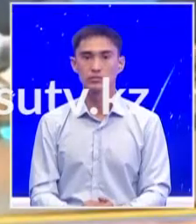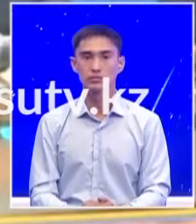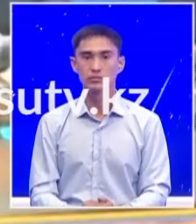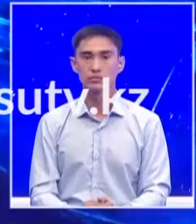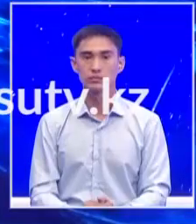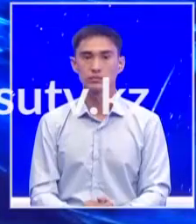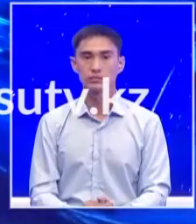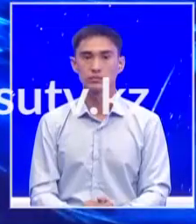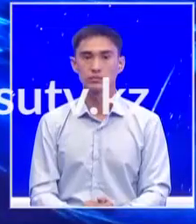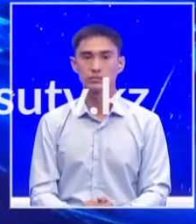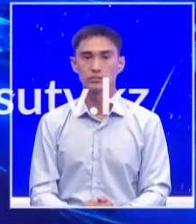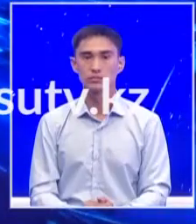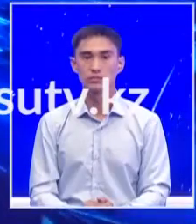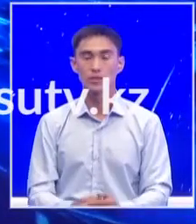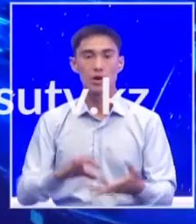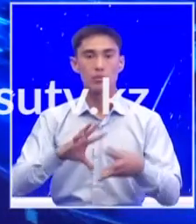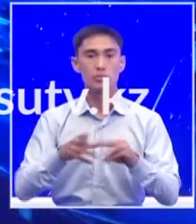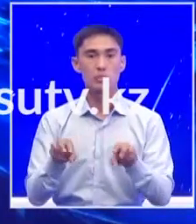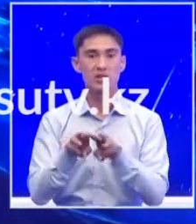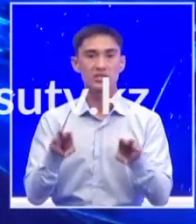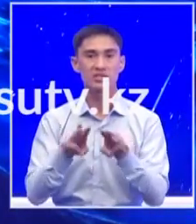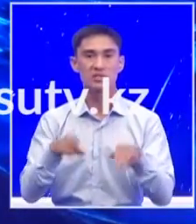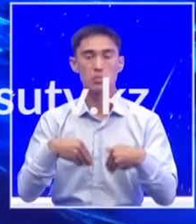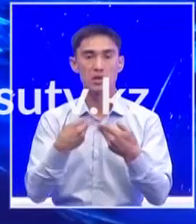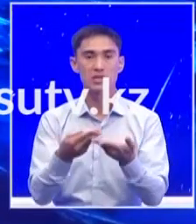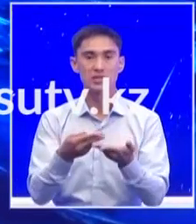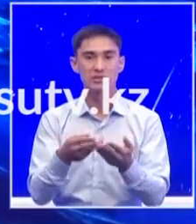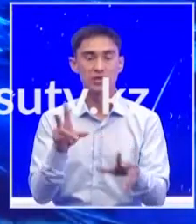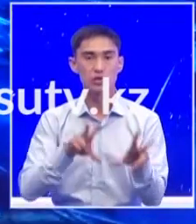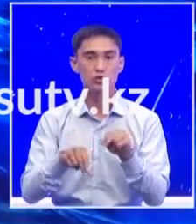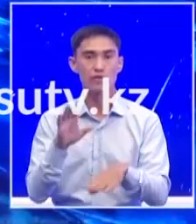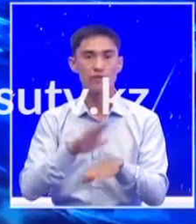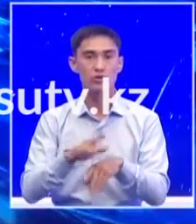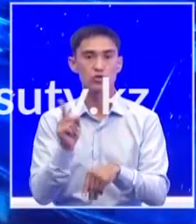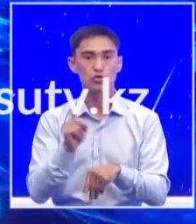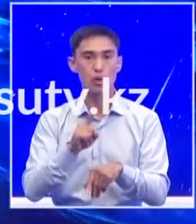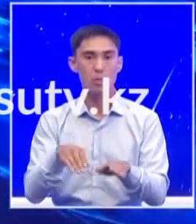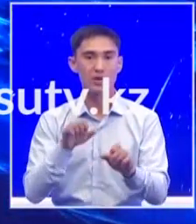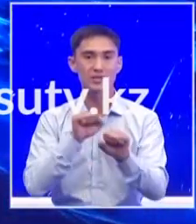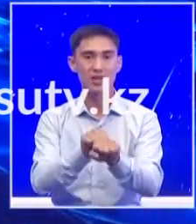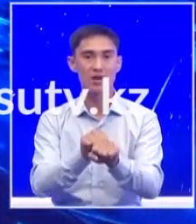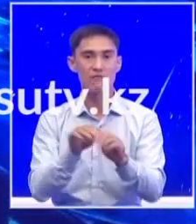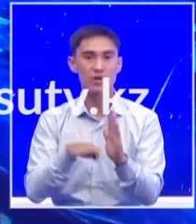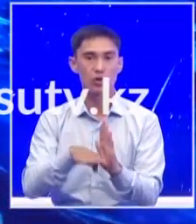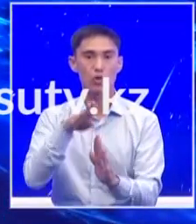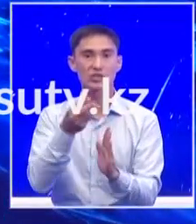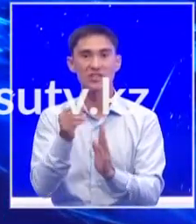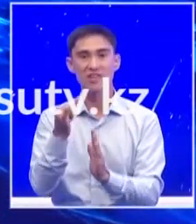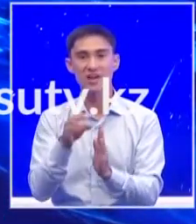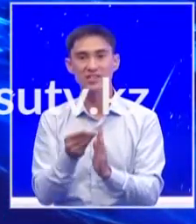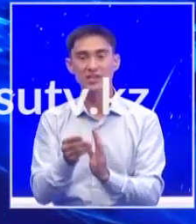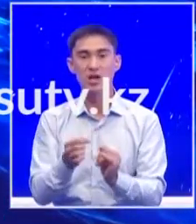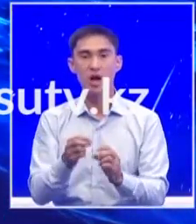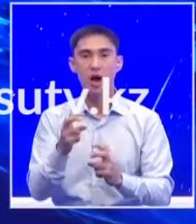присаживайтесь. Впрочем, в министерстве предоставили обнадеживающие факты. Чтобы остановить рост инфляции,